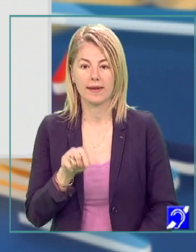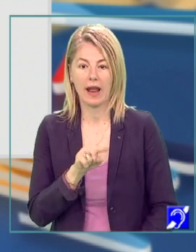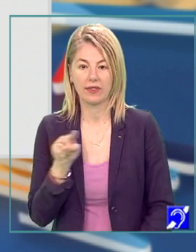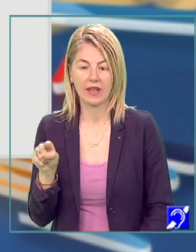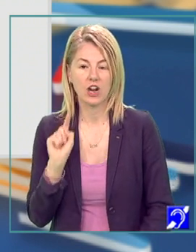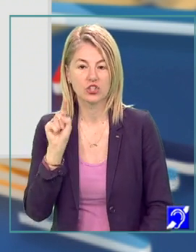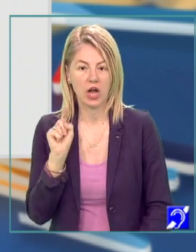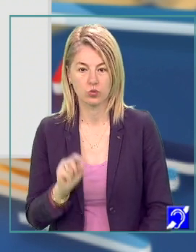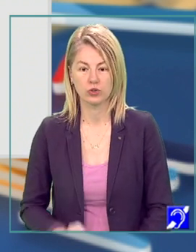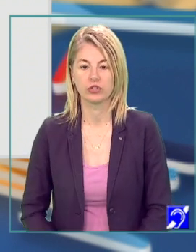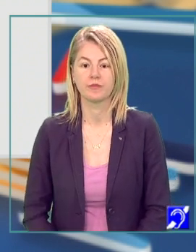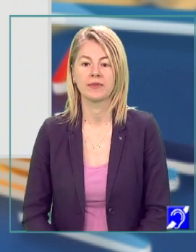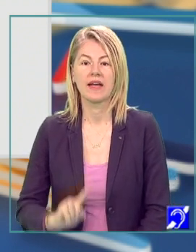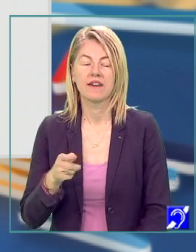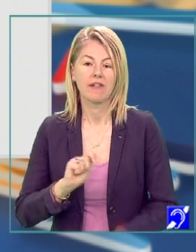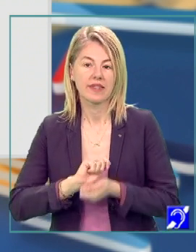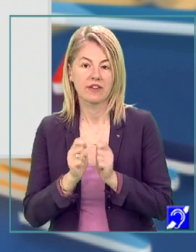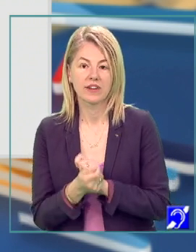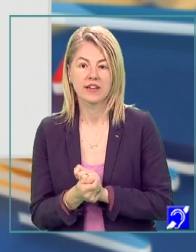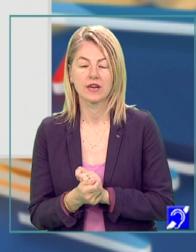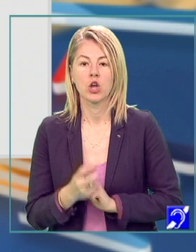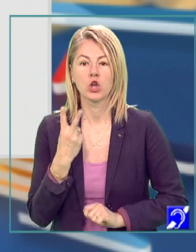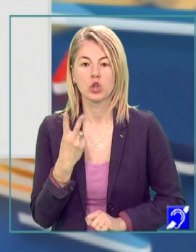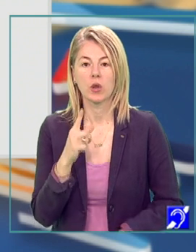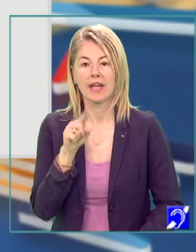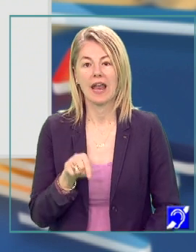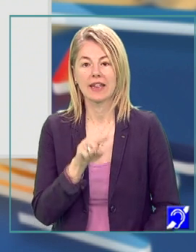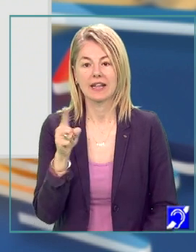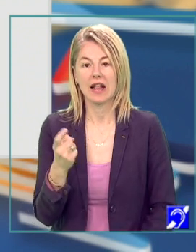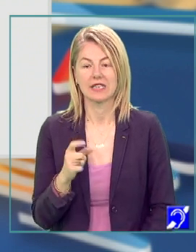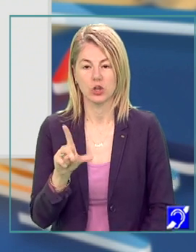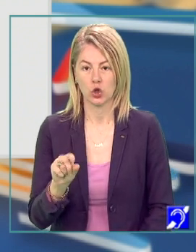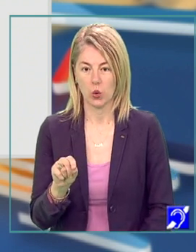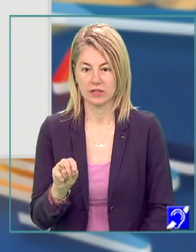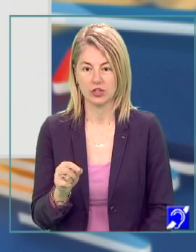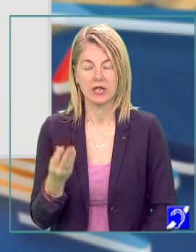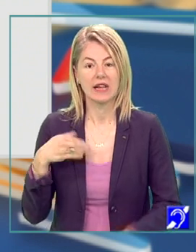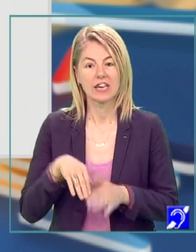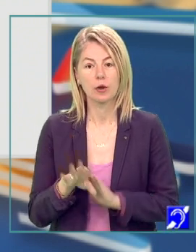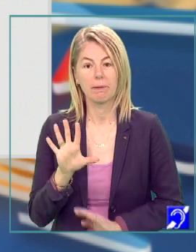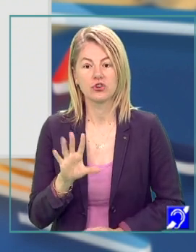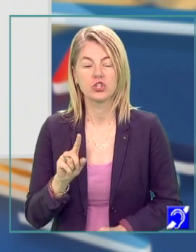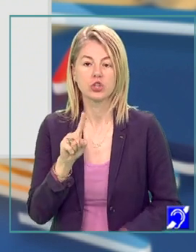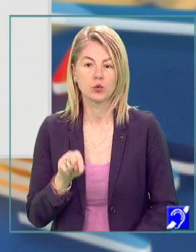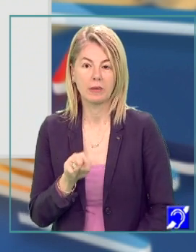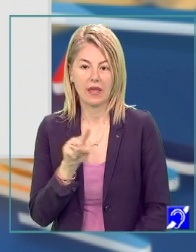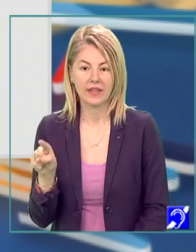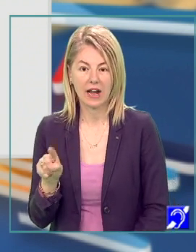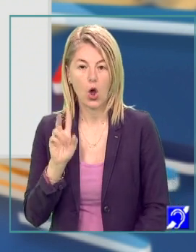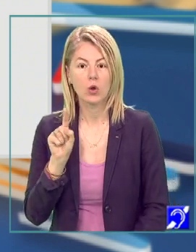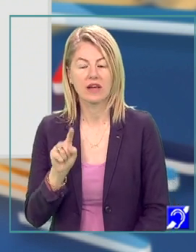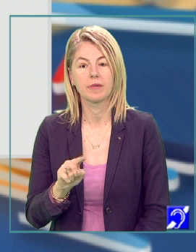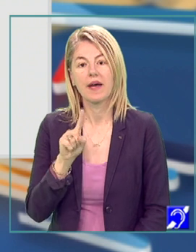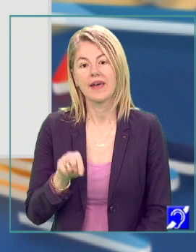și atunci va deveni 2 radical din 20. Îl introducem pe 5 sub radical și o să